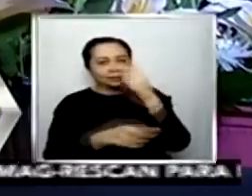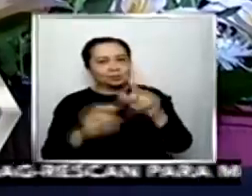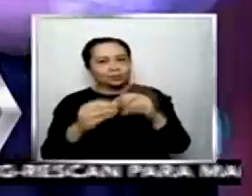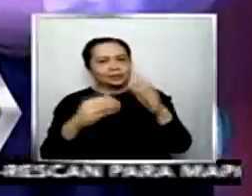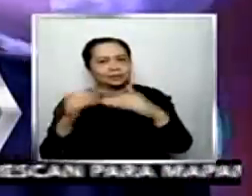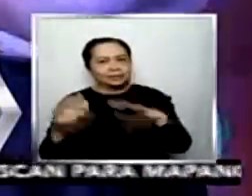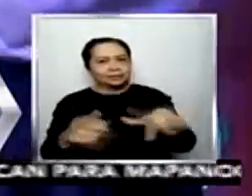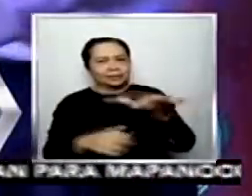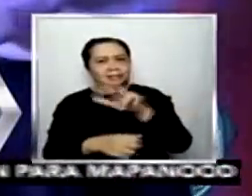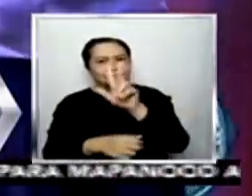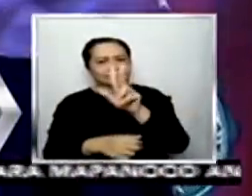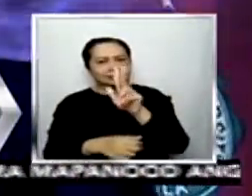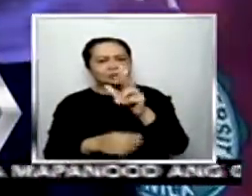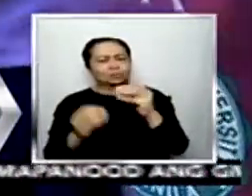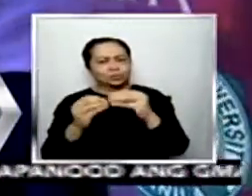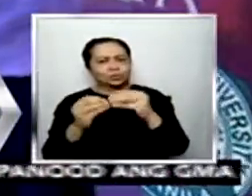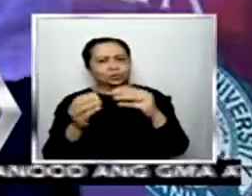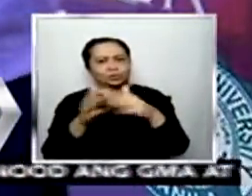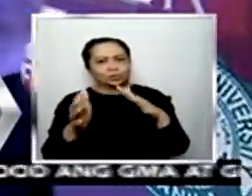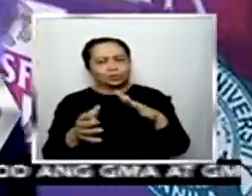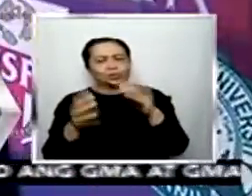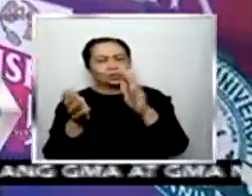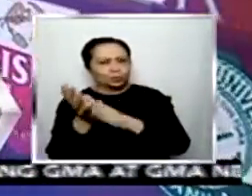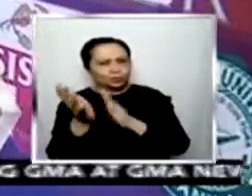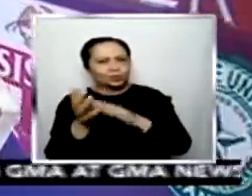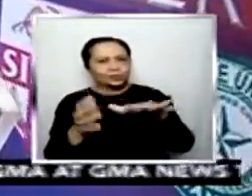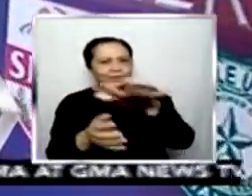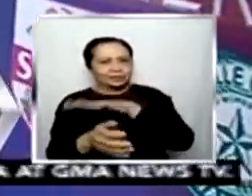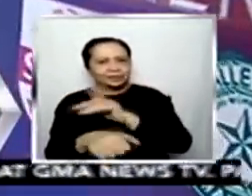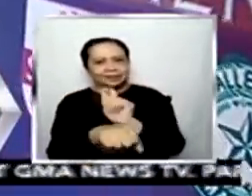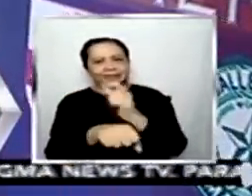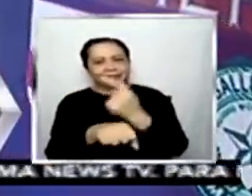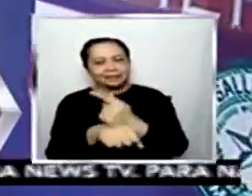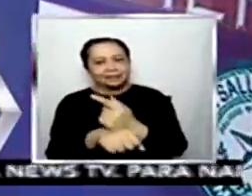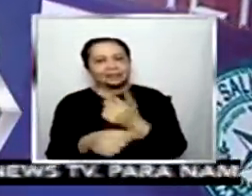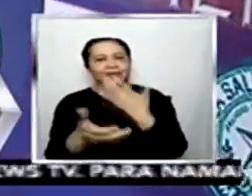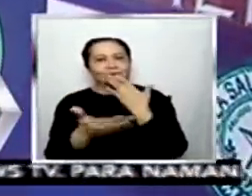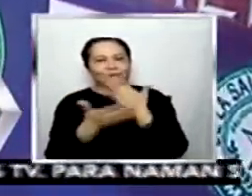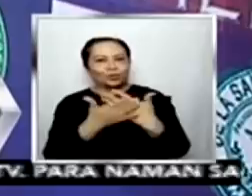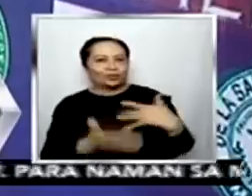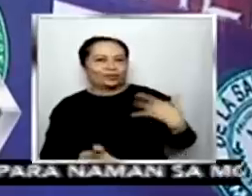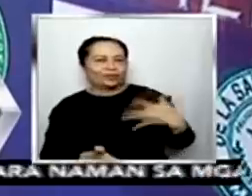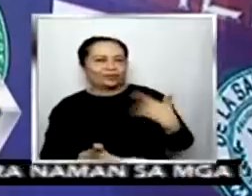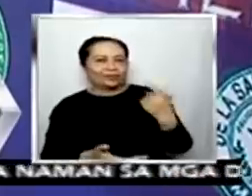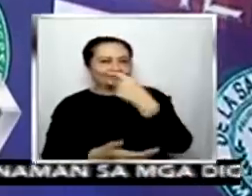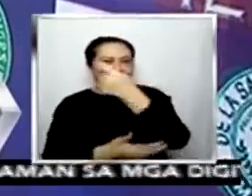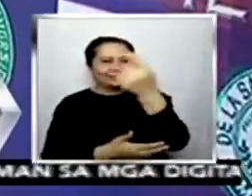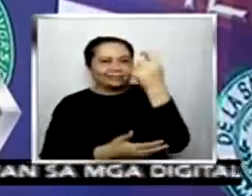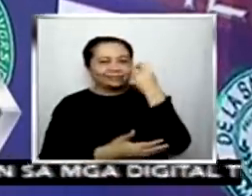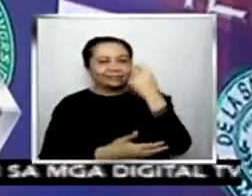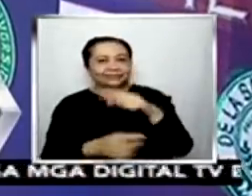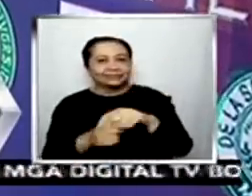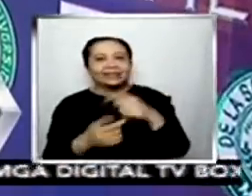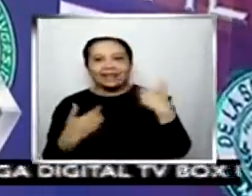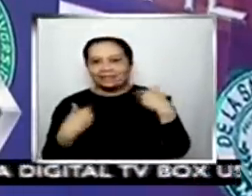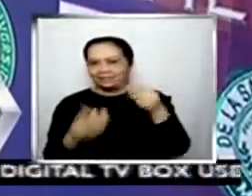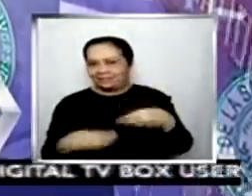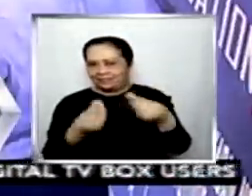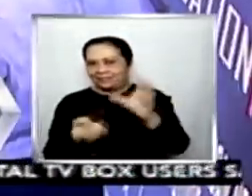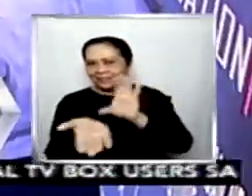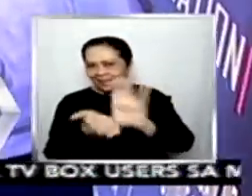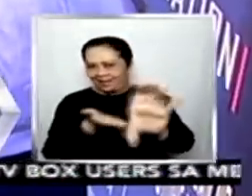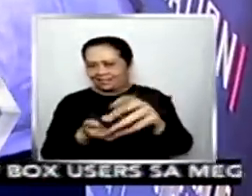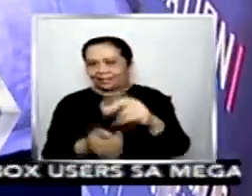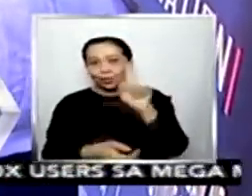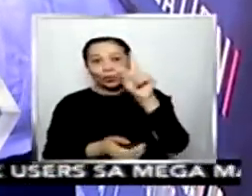30 pang eskwelahan sa lungsod. Dagdag pang good vibes sa mga graduate ang cash incentive. Tig 1,000 pesos